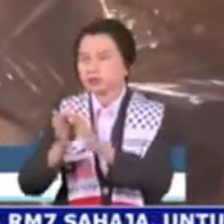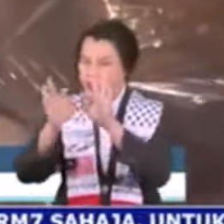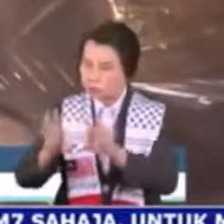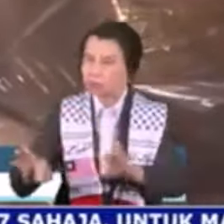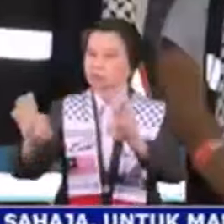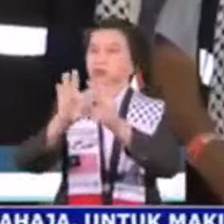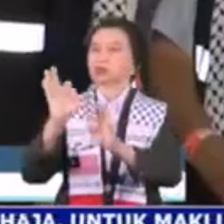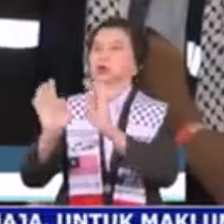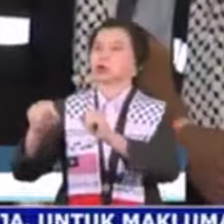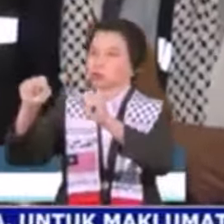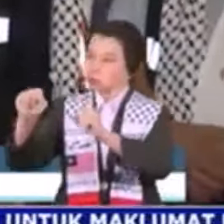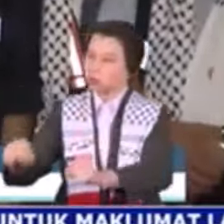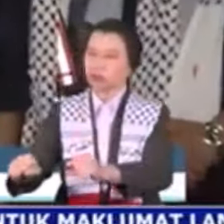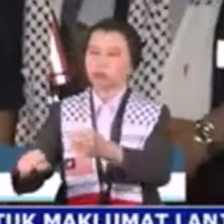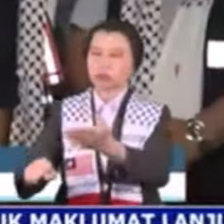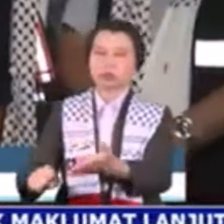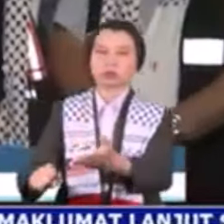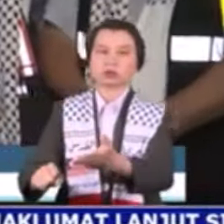keutamaan kalau ada